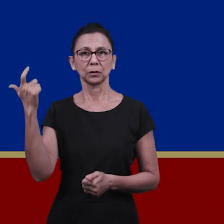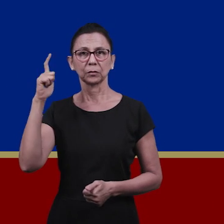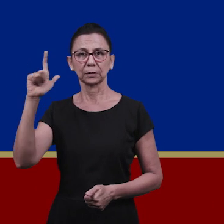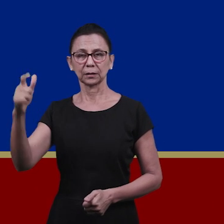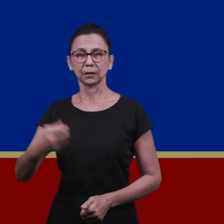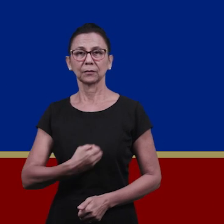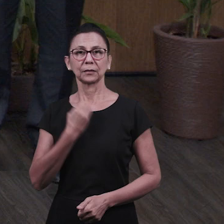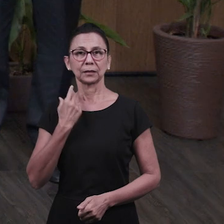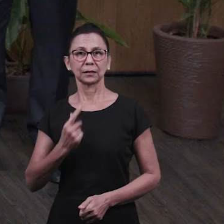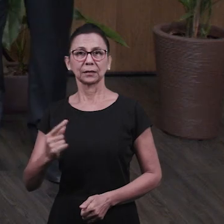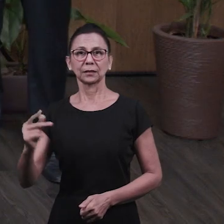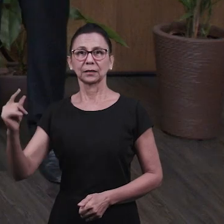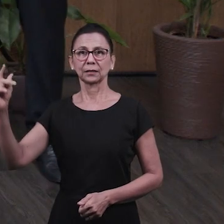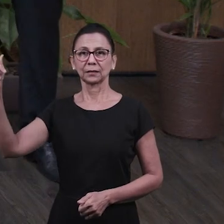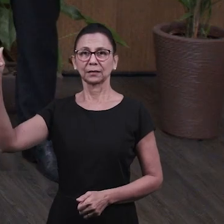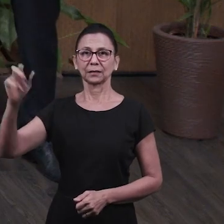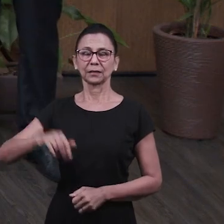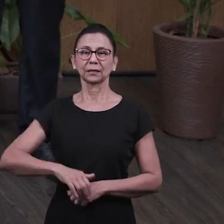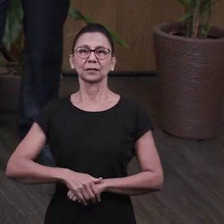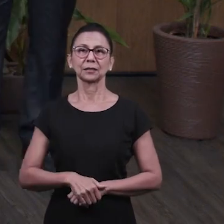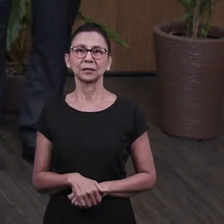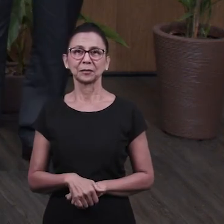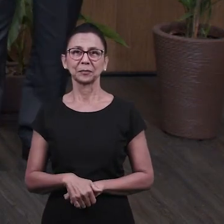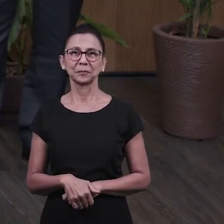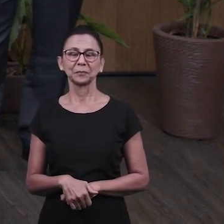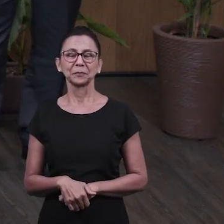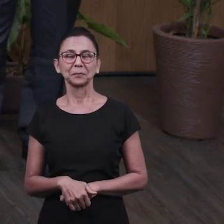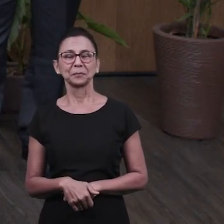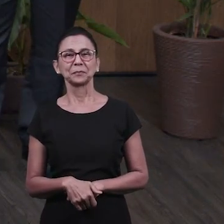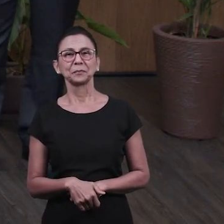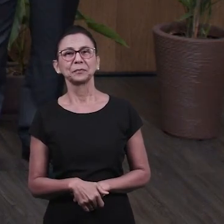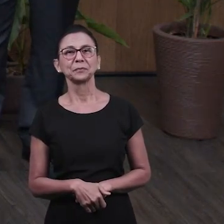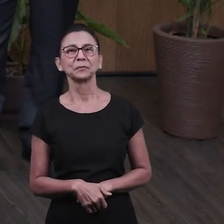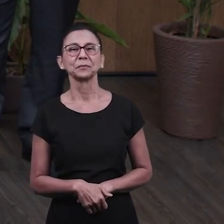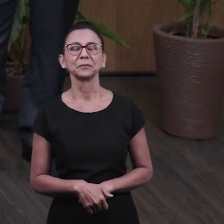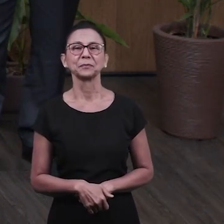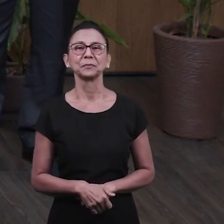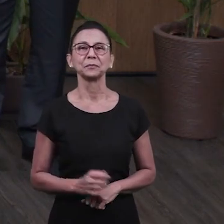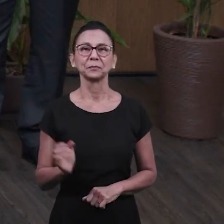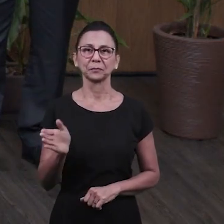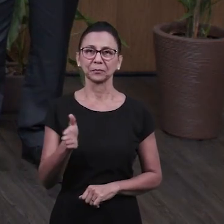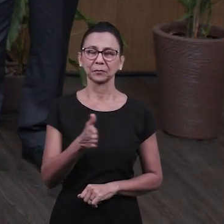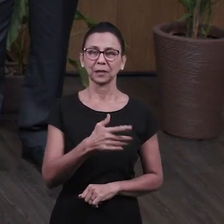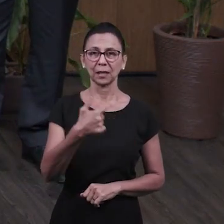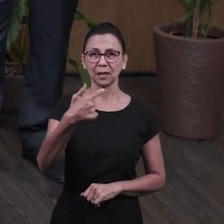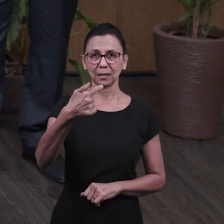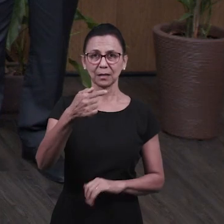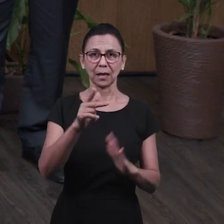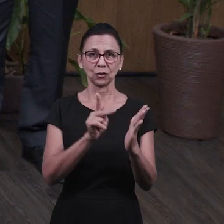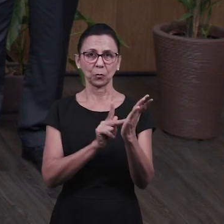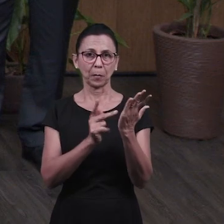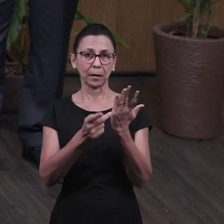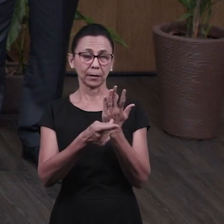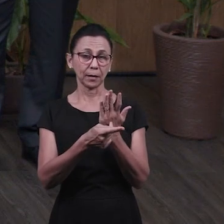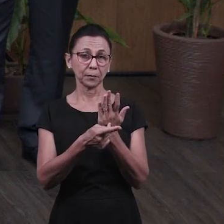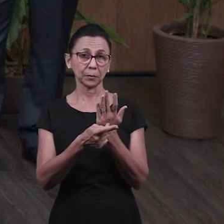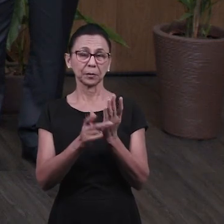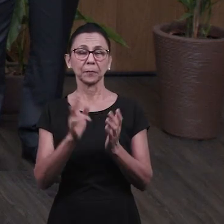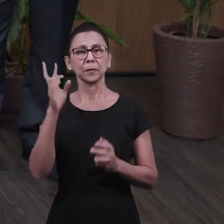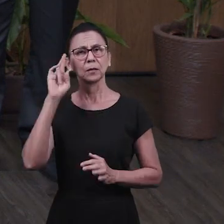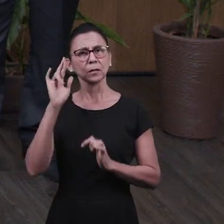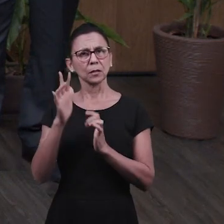monde et avoir la vie éternelle. Amen. Dans les paraboles, le Seigneur